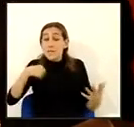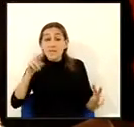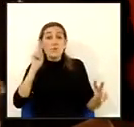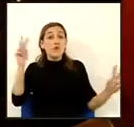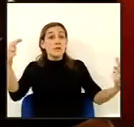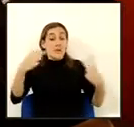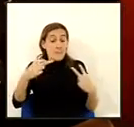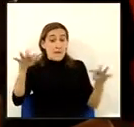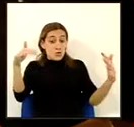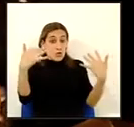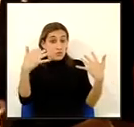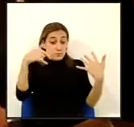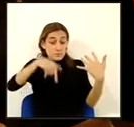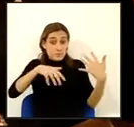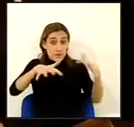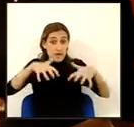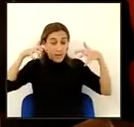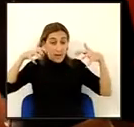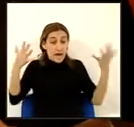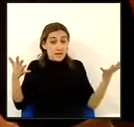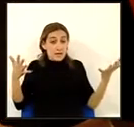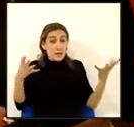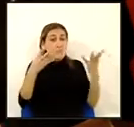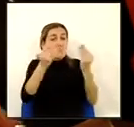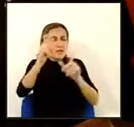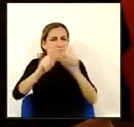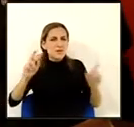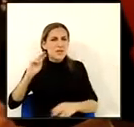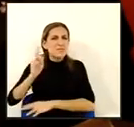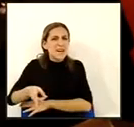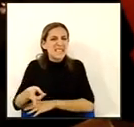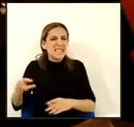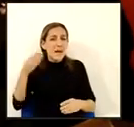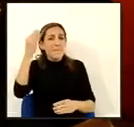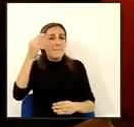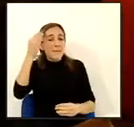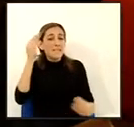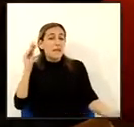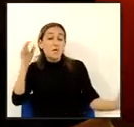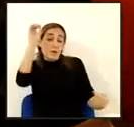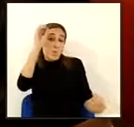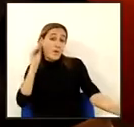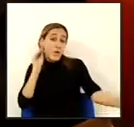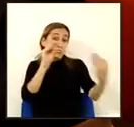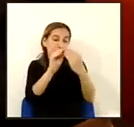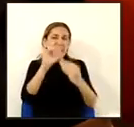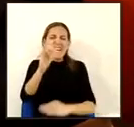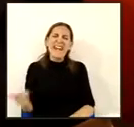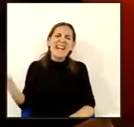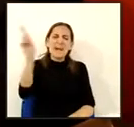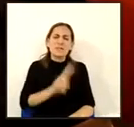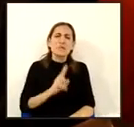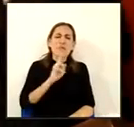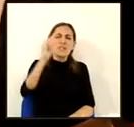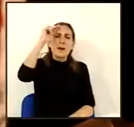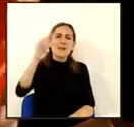aquest plenari a través del 9-9, molts biguetans pensen el que jo he dit aquí en aquest plenari. I repeteixo, ho he dit en tot el